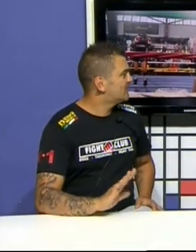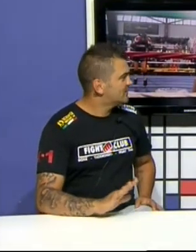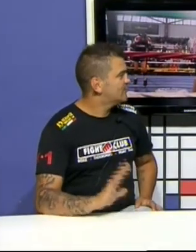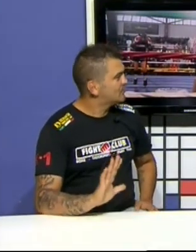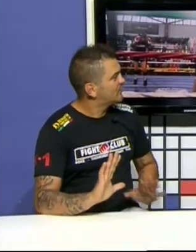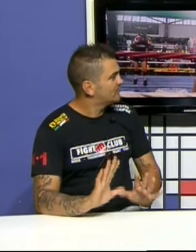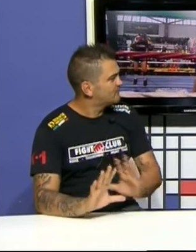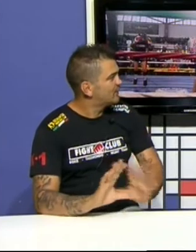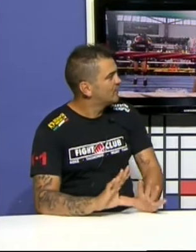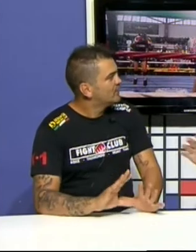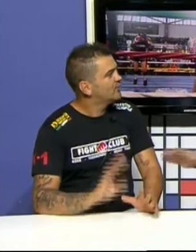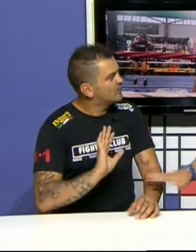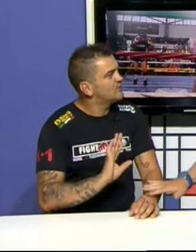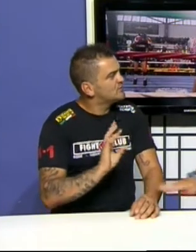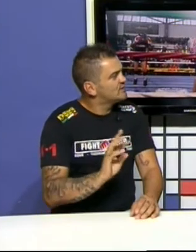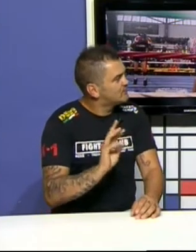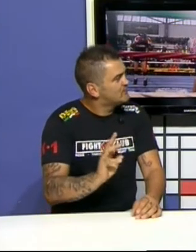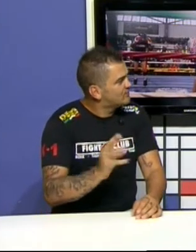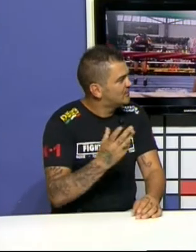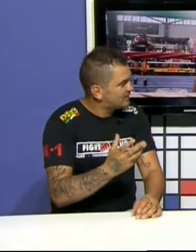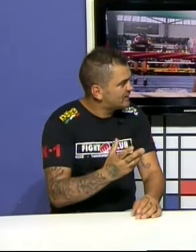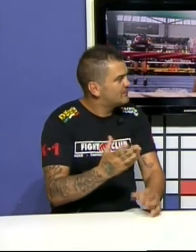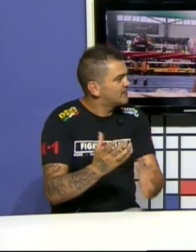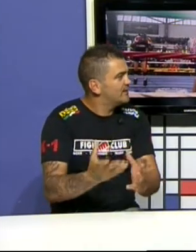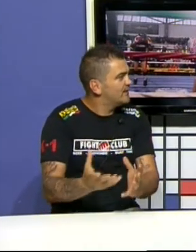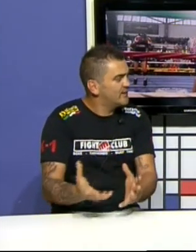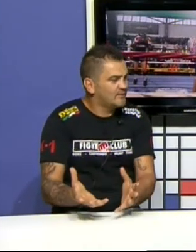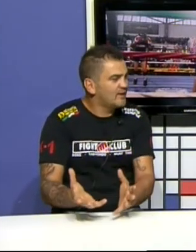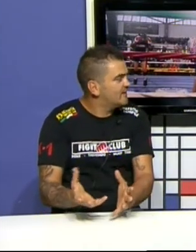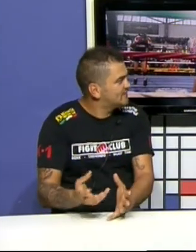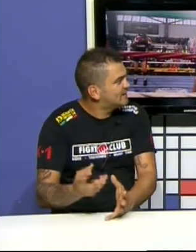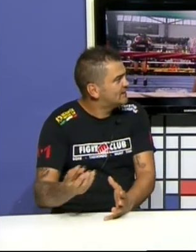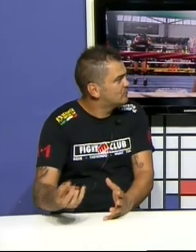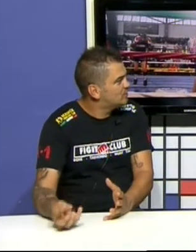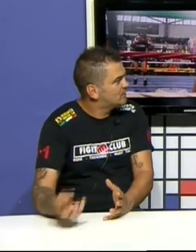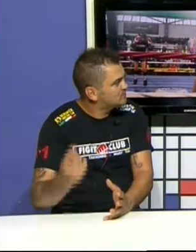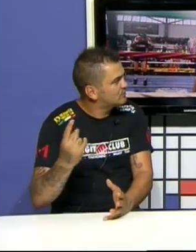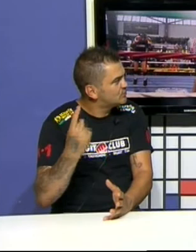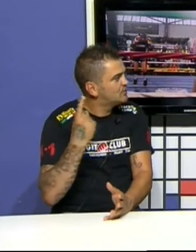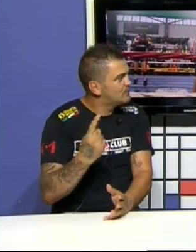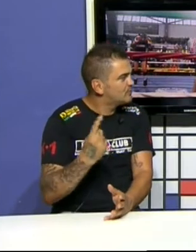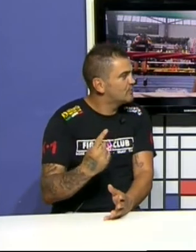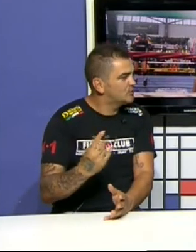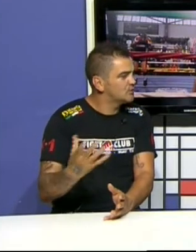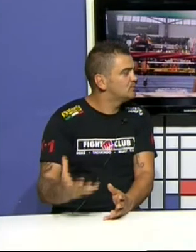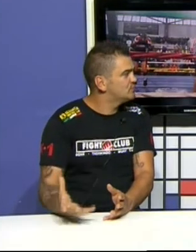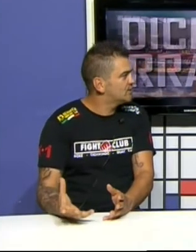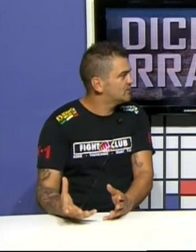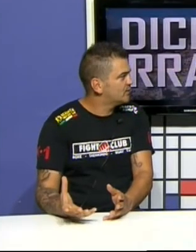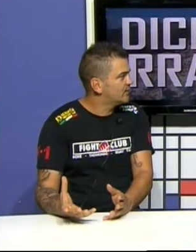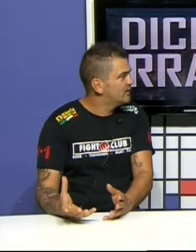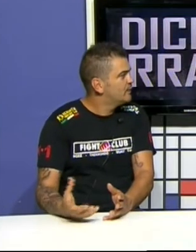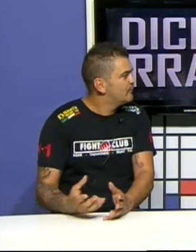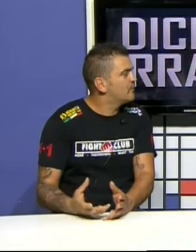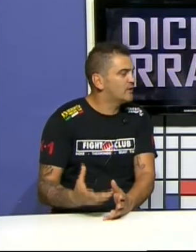Figlia, guarda, io ora no, faccio l'esempio di mia figlia perché sta debuttando, sta facendo il primo incontro di